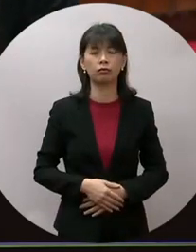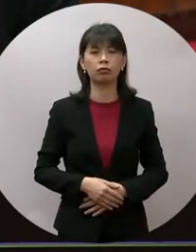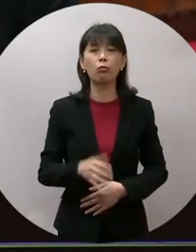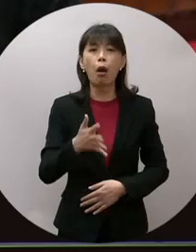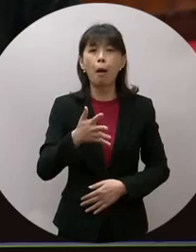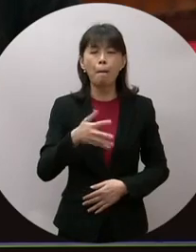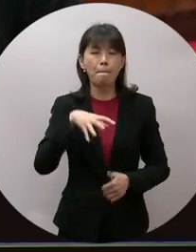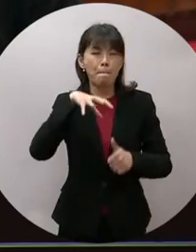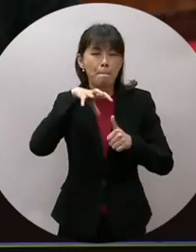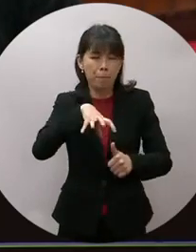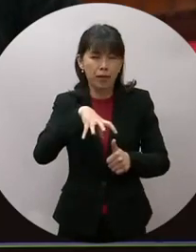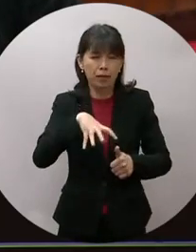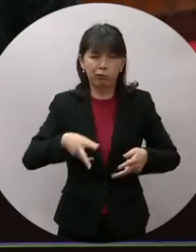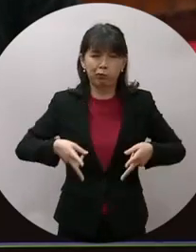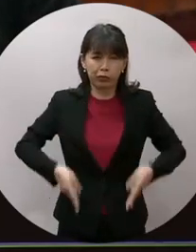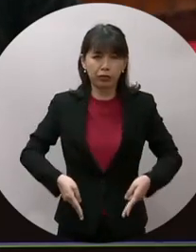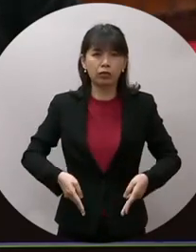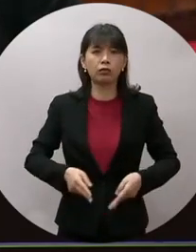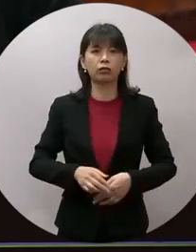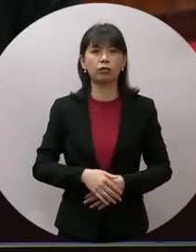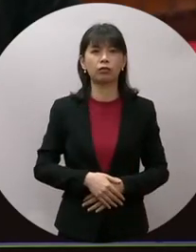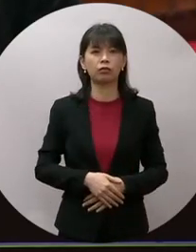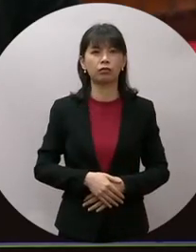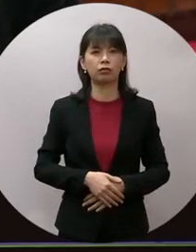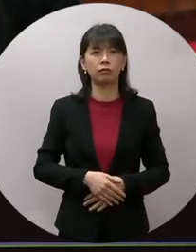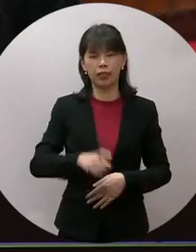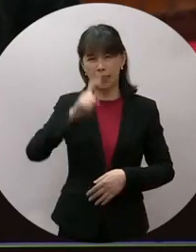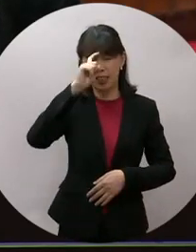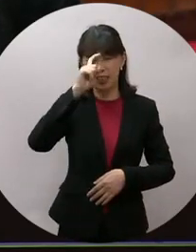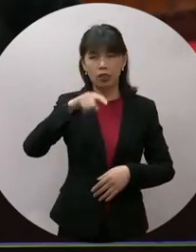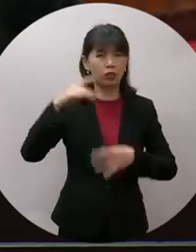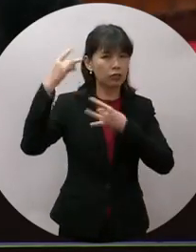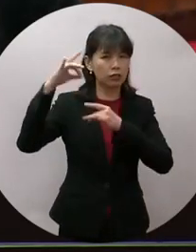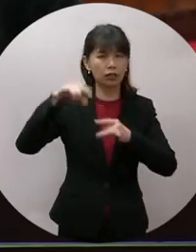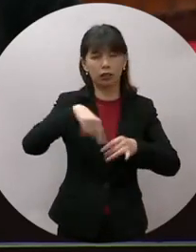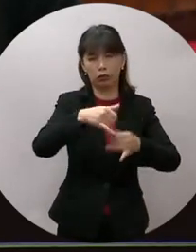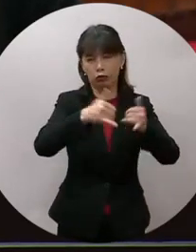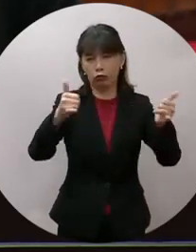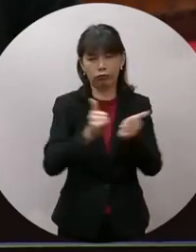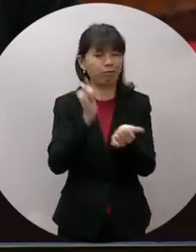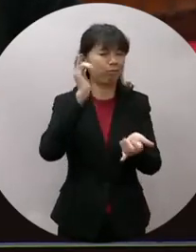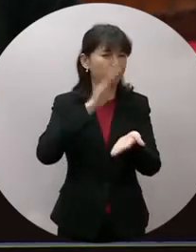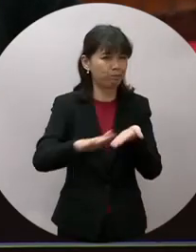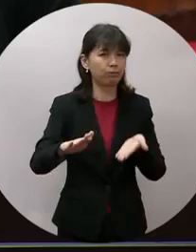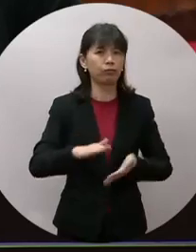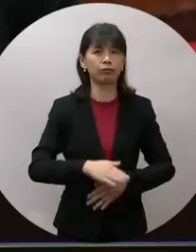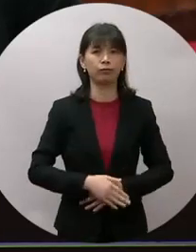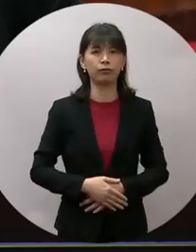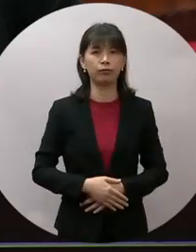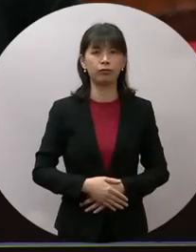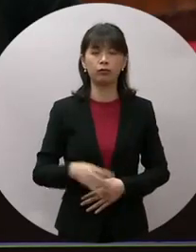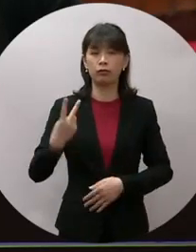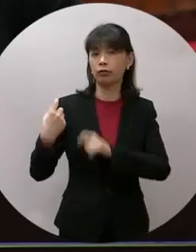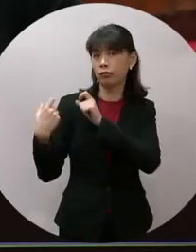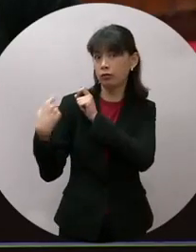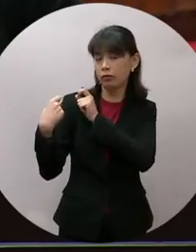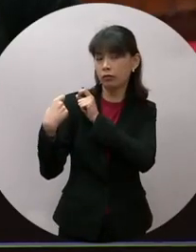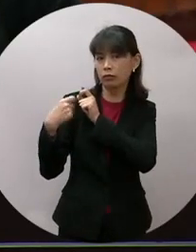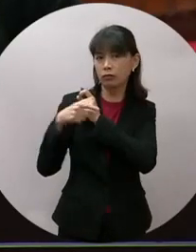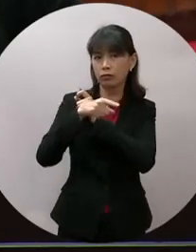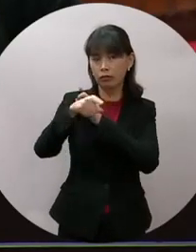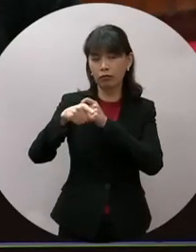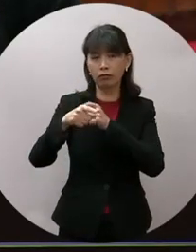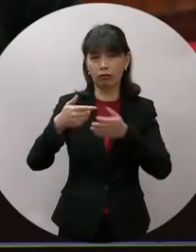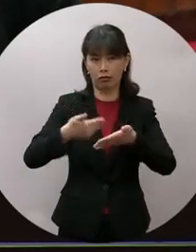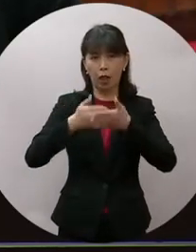装子宫内避孕器等等，是一种灭族的手段。像我们前阵子看的中国禁止蒙古语